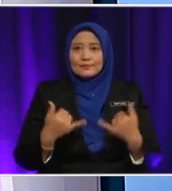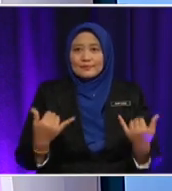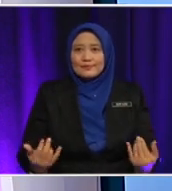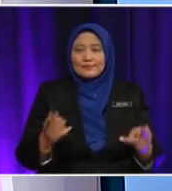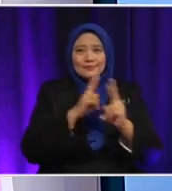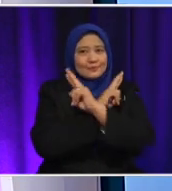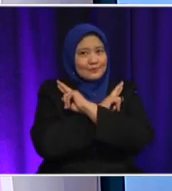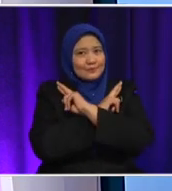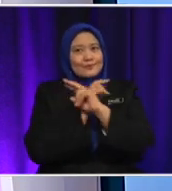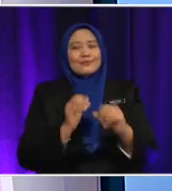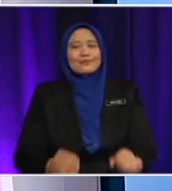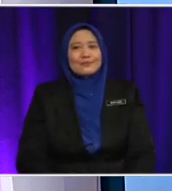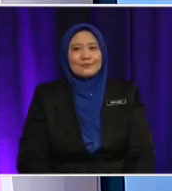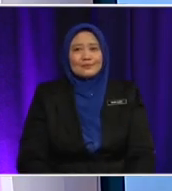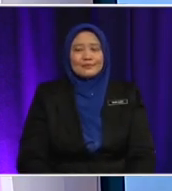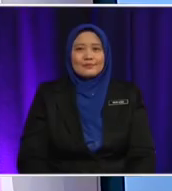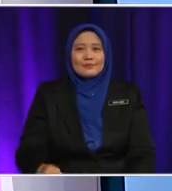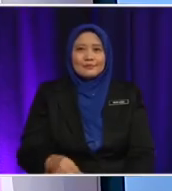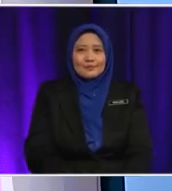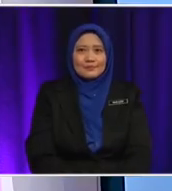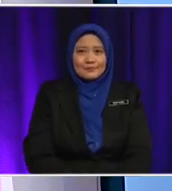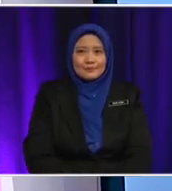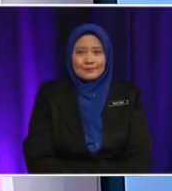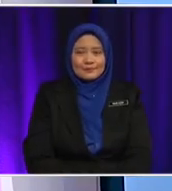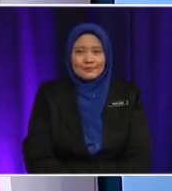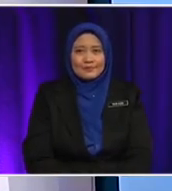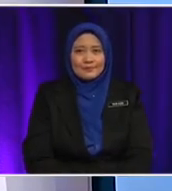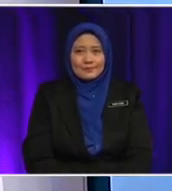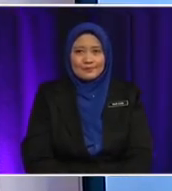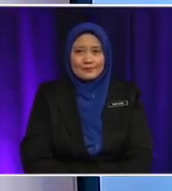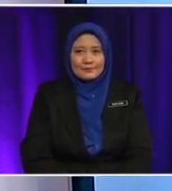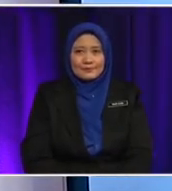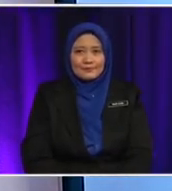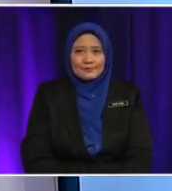selepas ini pastinya dalam sukses SPM 2022